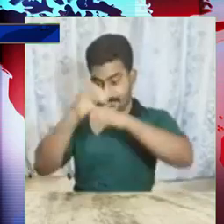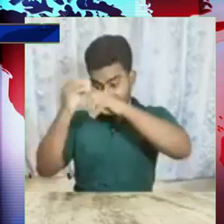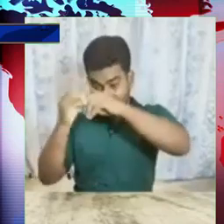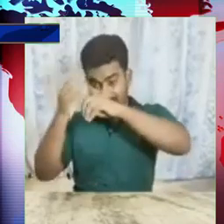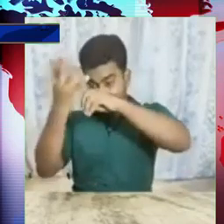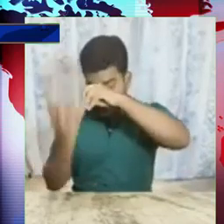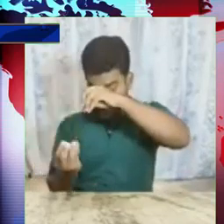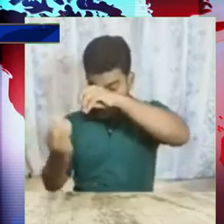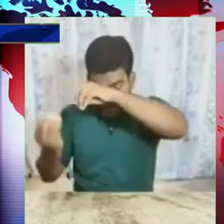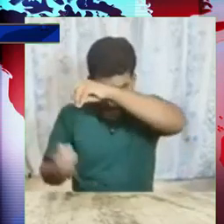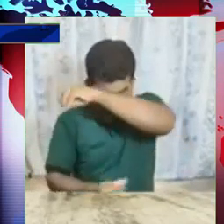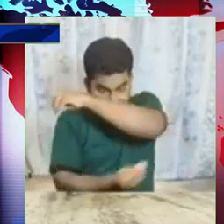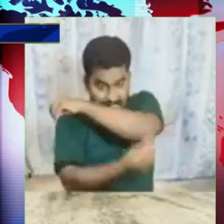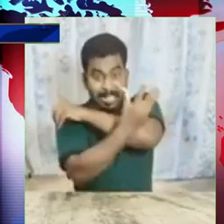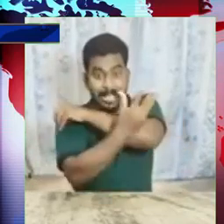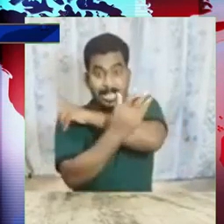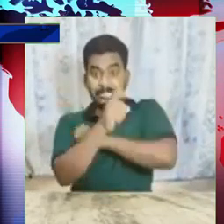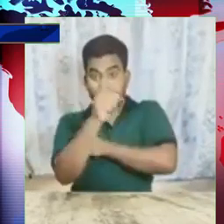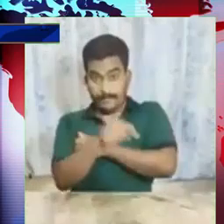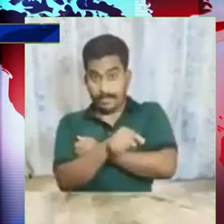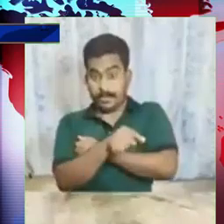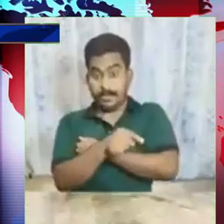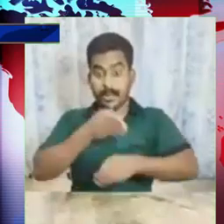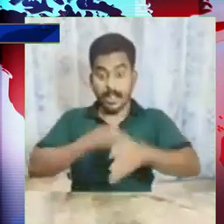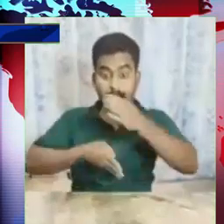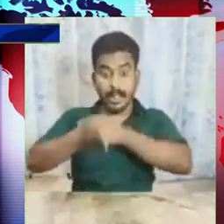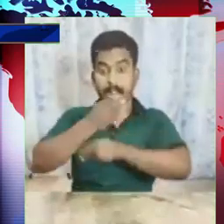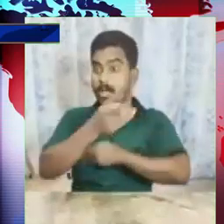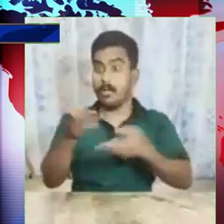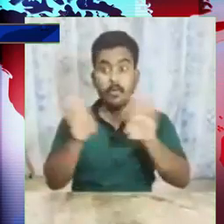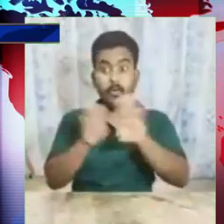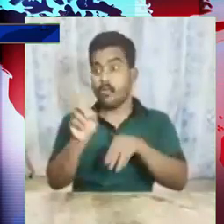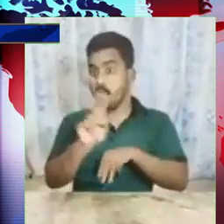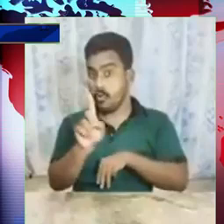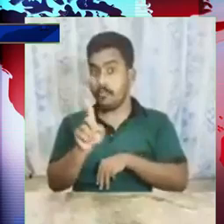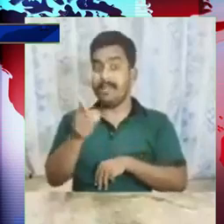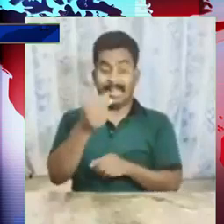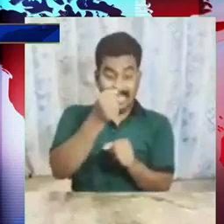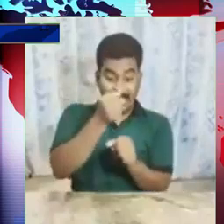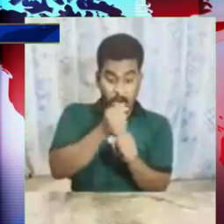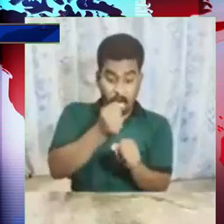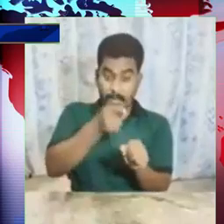ഇപ്പോൾ സർക്കാർ സ്വകാര്യ മേഖലയിൽ പ്രവർത്തിക്കുന്ന ഡോക്ടർമാർ,